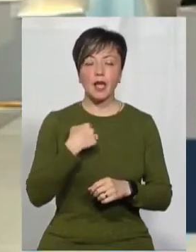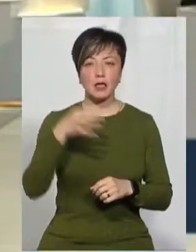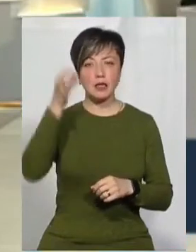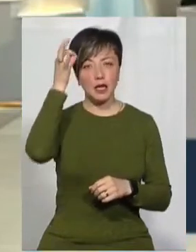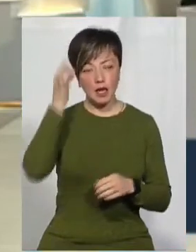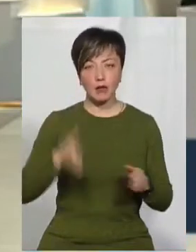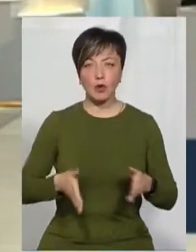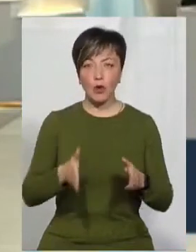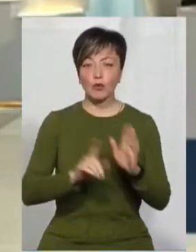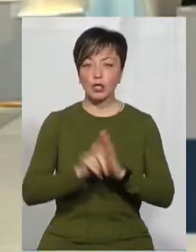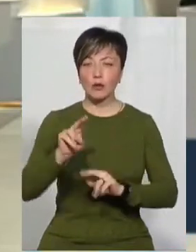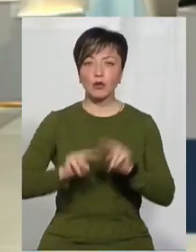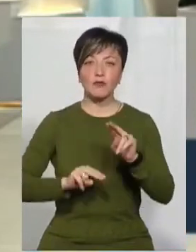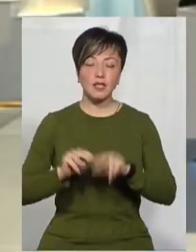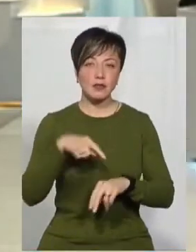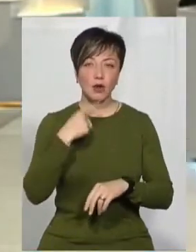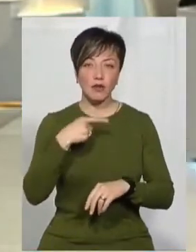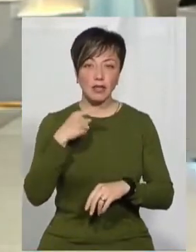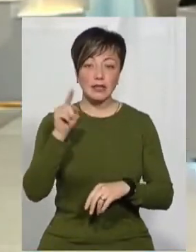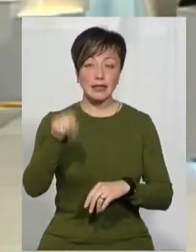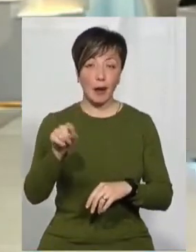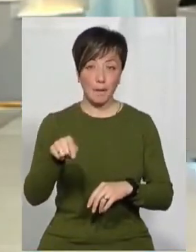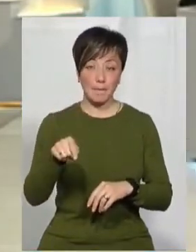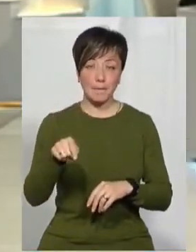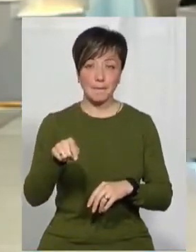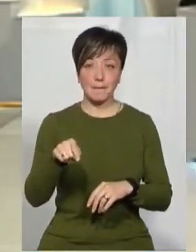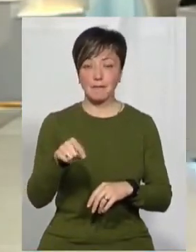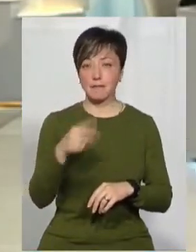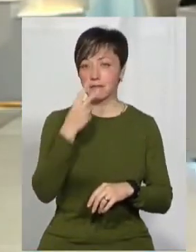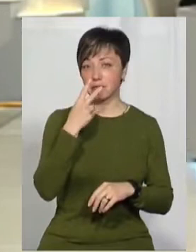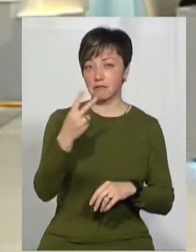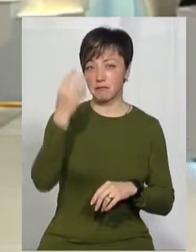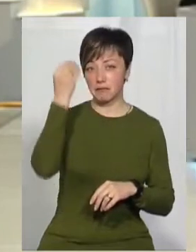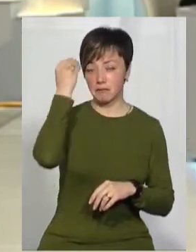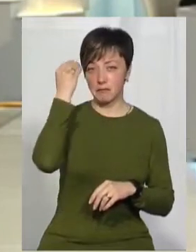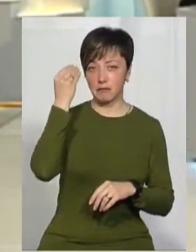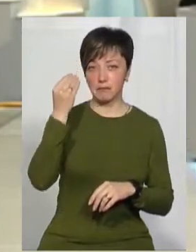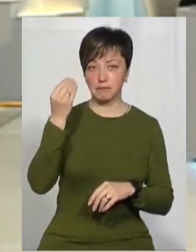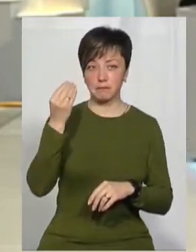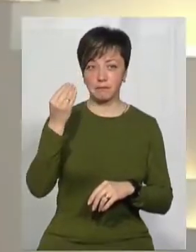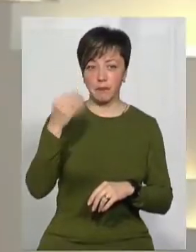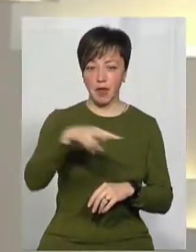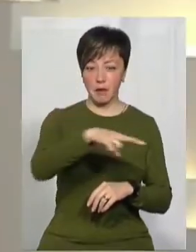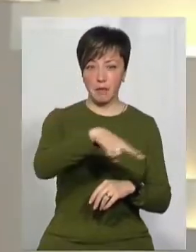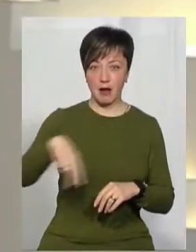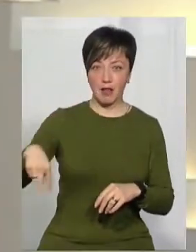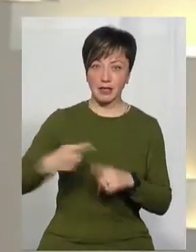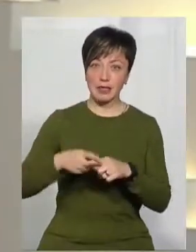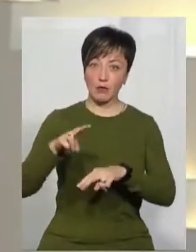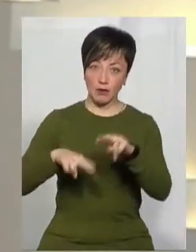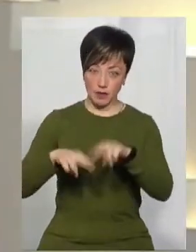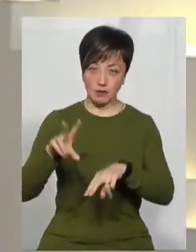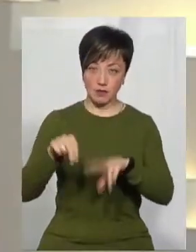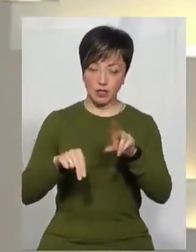ми почали говорити про будівництво, тому що там виглядає так, да, паралельно йде, так, проходить дорога, так. То це